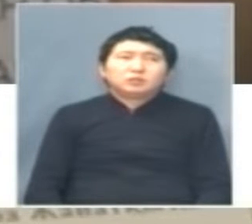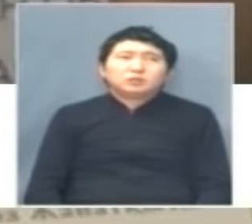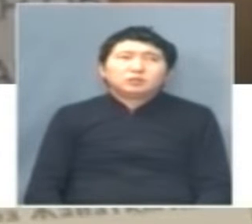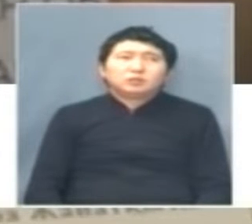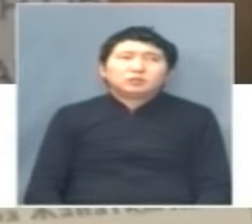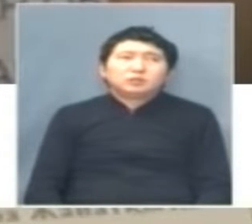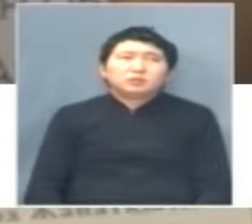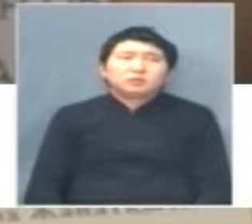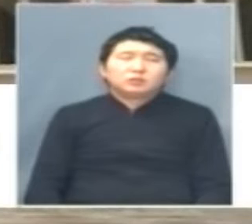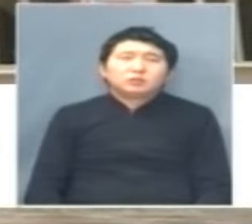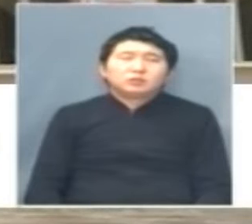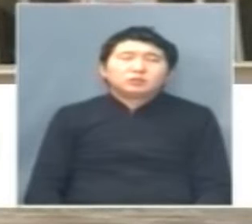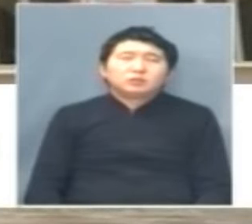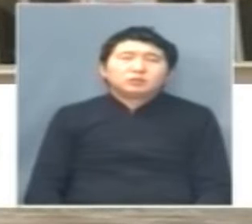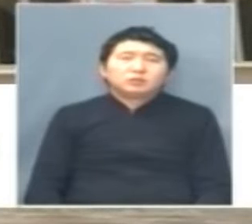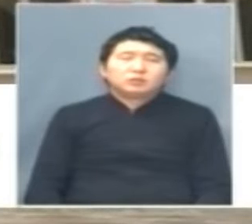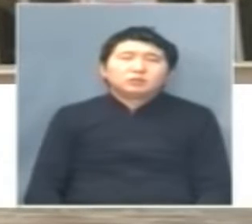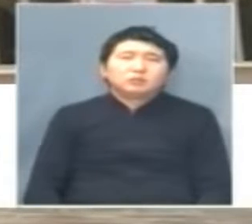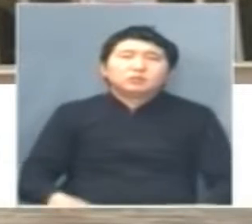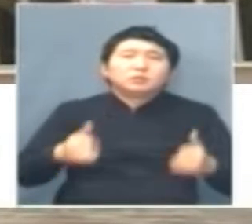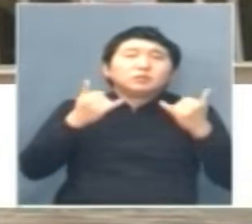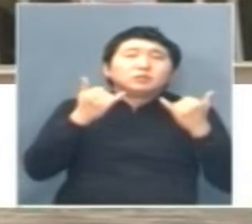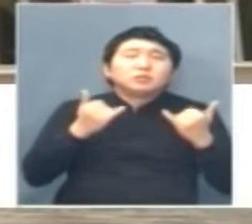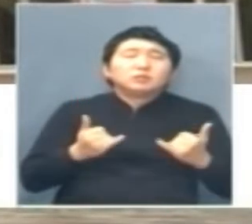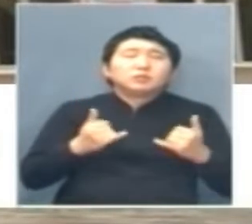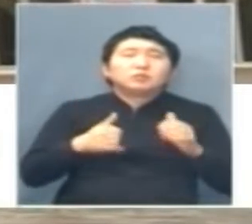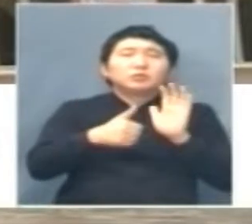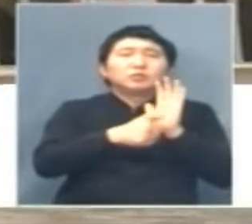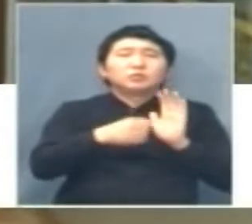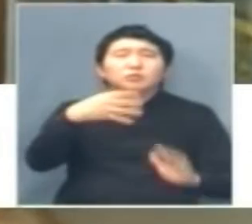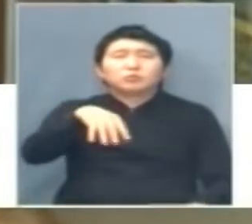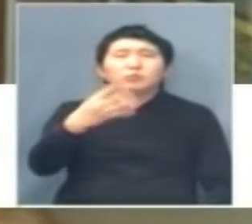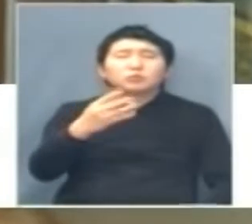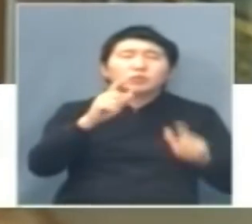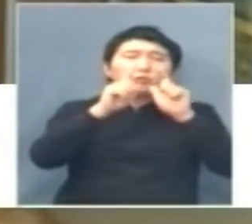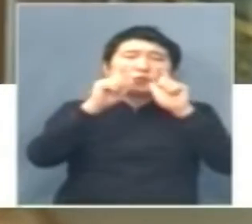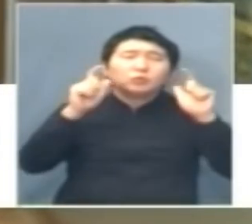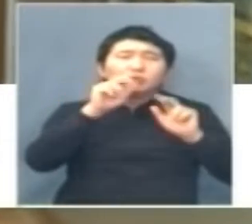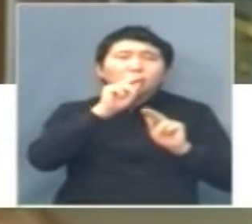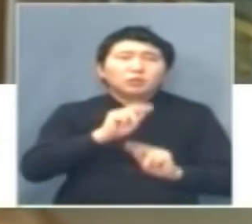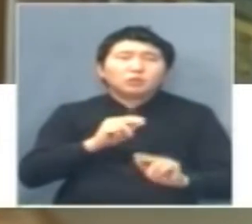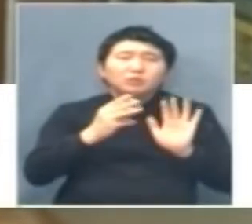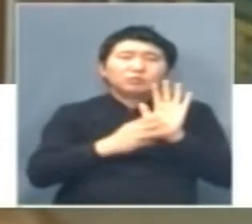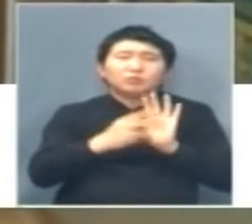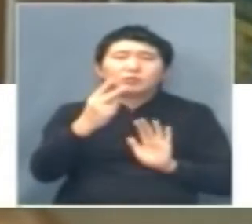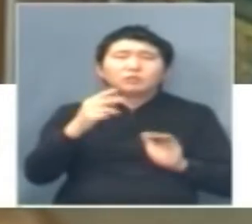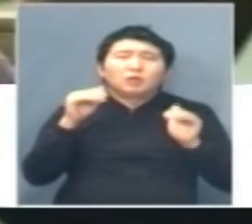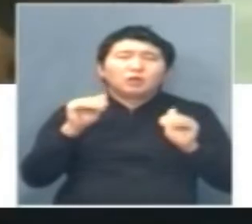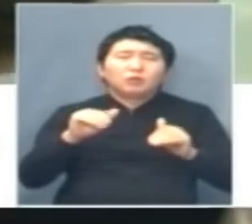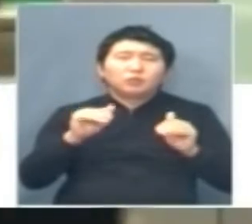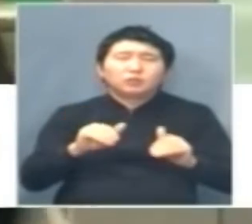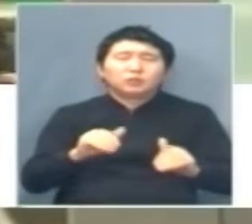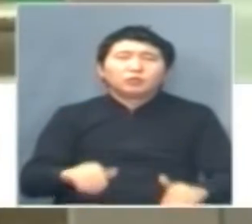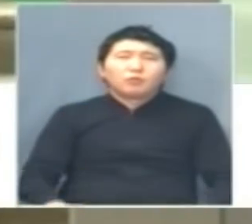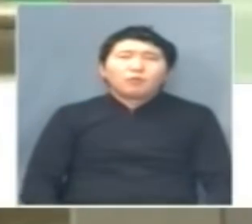информированным согласием родителей. Сегодня в области функционируют 644 школы и 82 колледжа, а общее количество